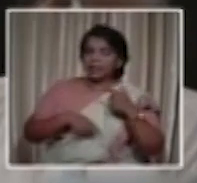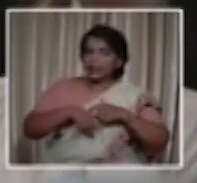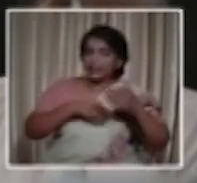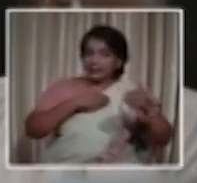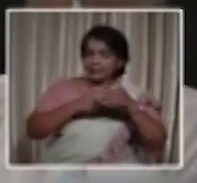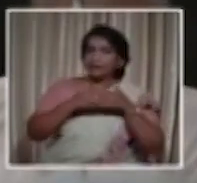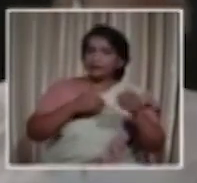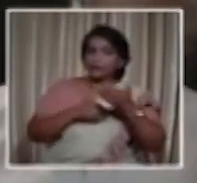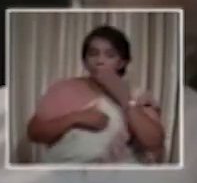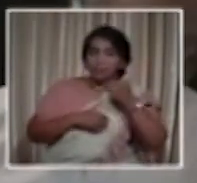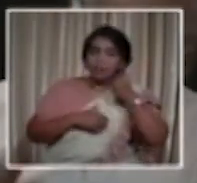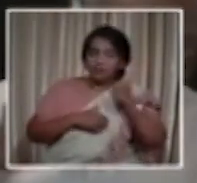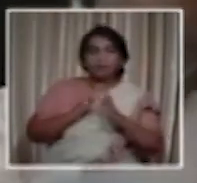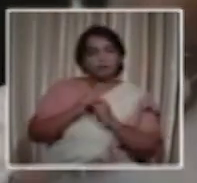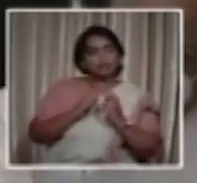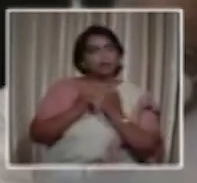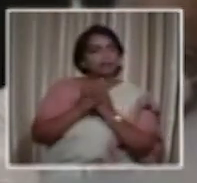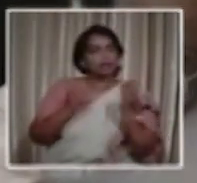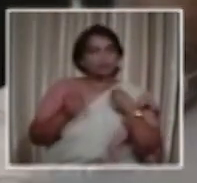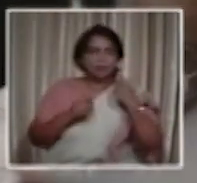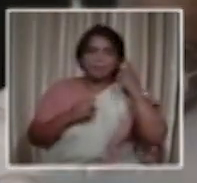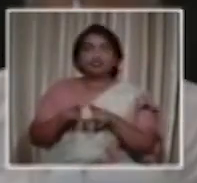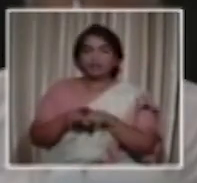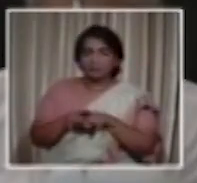ගත හැකි කාලෝචිත විසඳුම් බවයි මගේ විශ්වාසය.